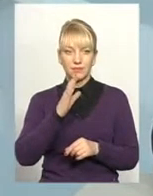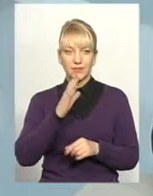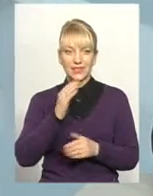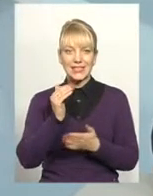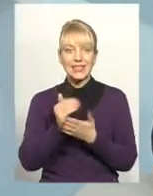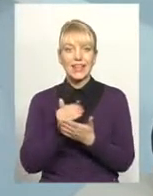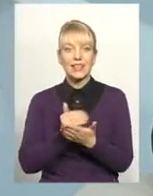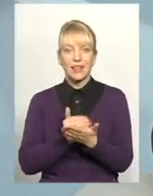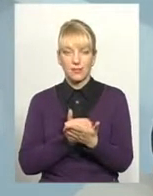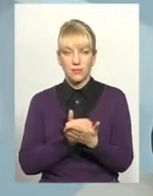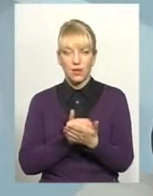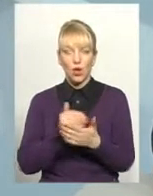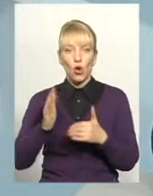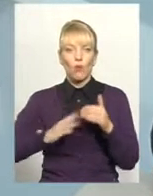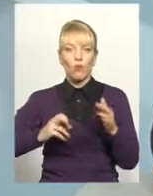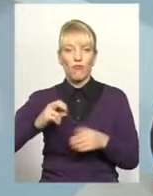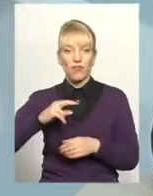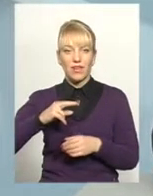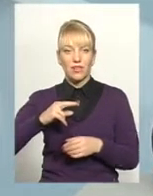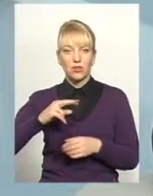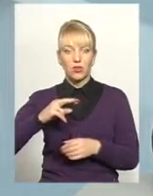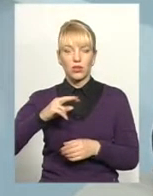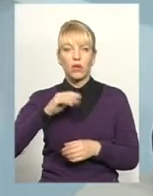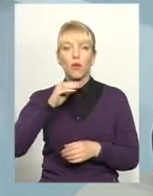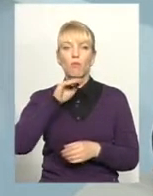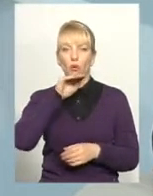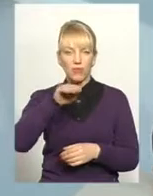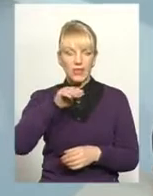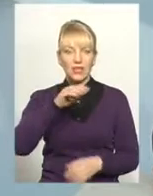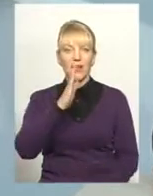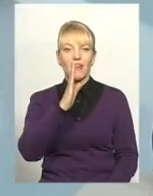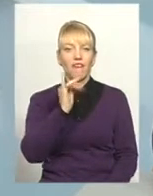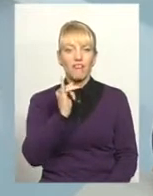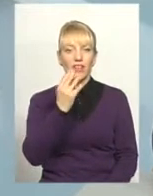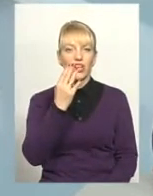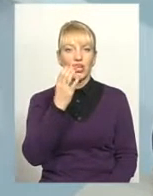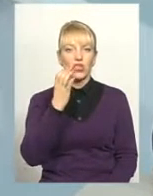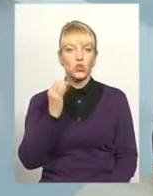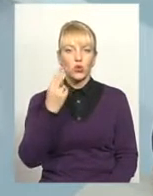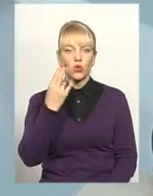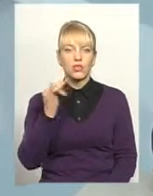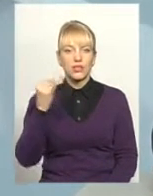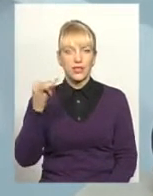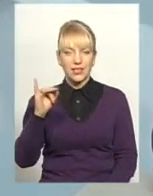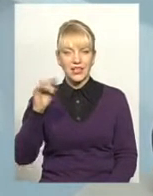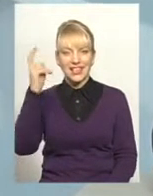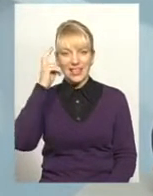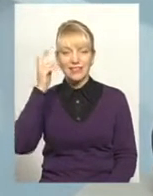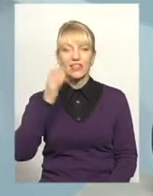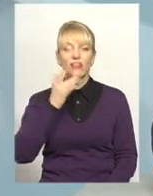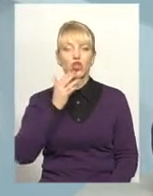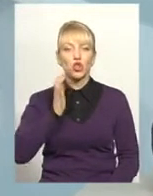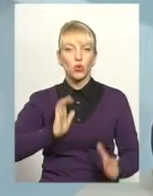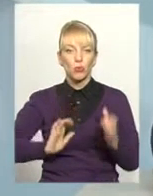стаття професора Висоцького, нашого Київського національного університету, якраз про те,